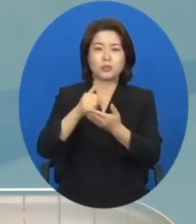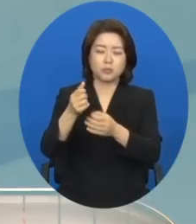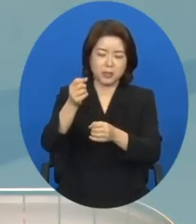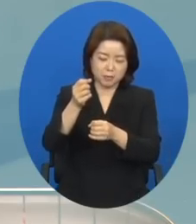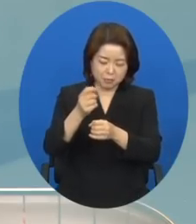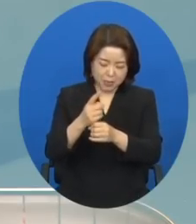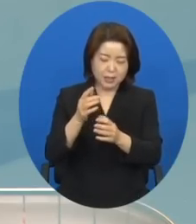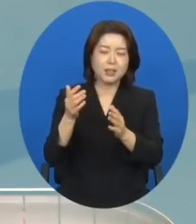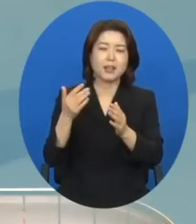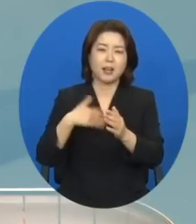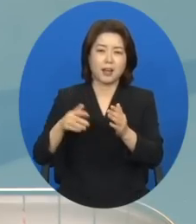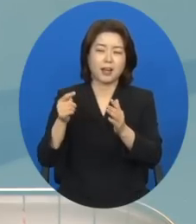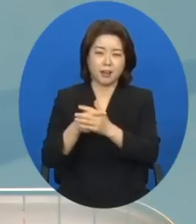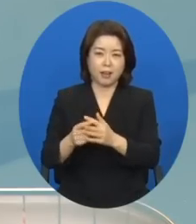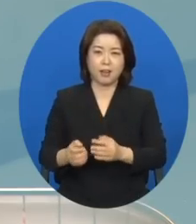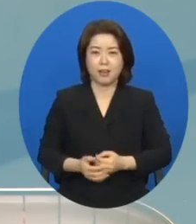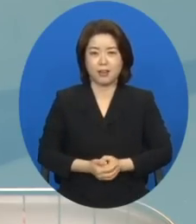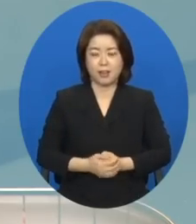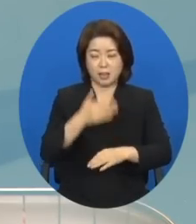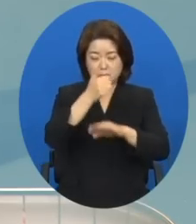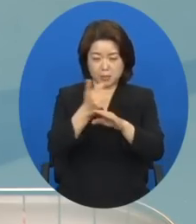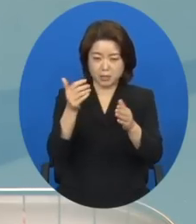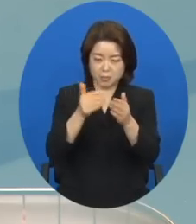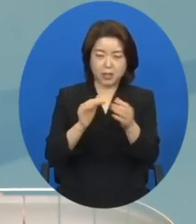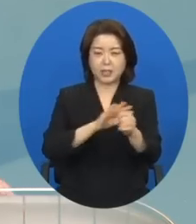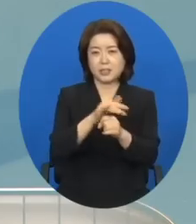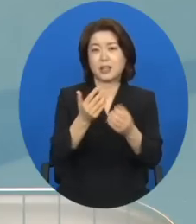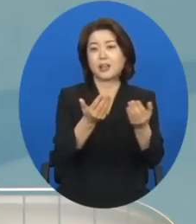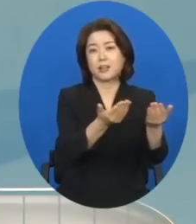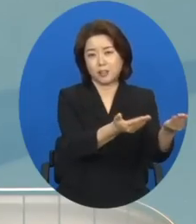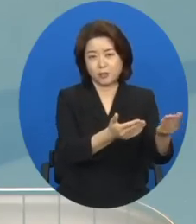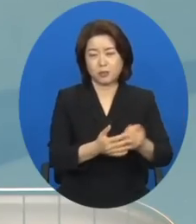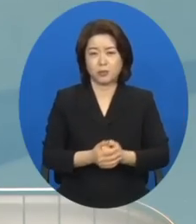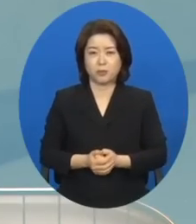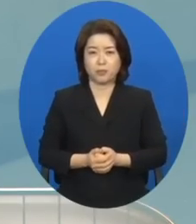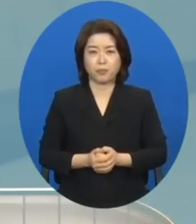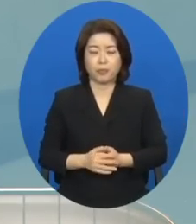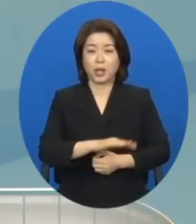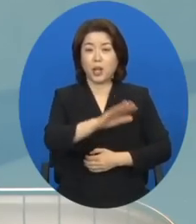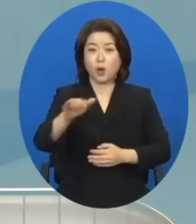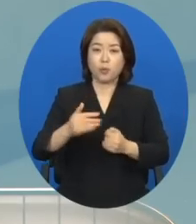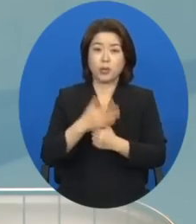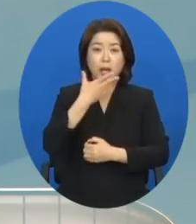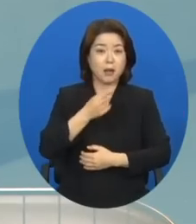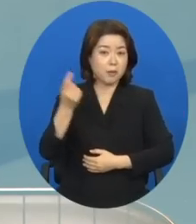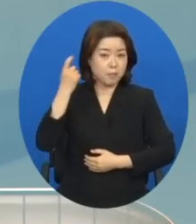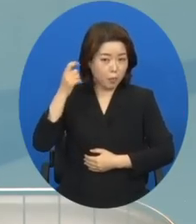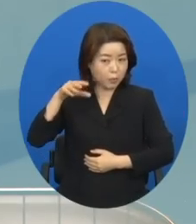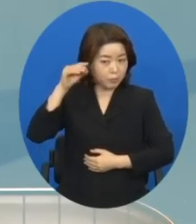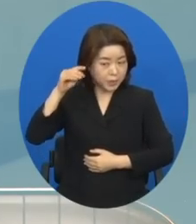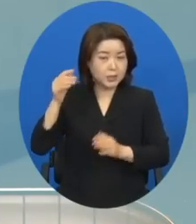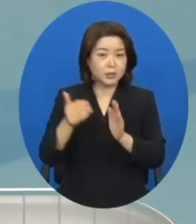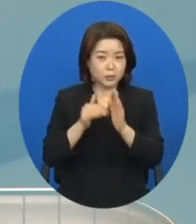아셨으니까 끝까지 사랑을 하시는 겁니다. 여러분, 우리가 복음을 듣고 예수님을 따르는